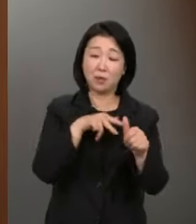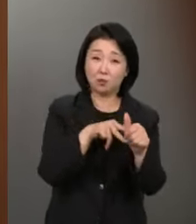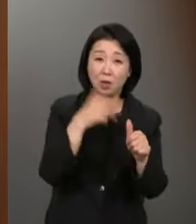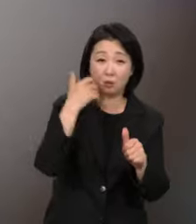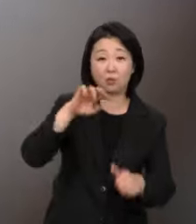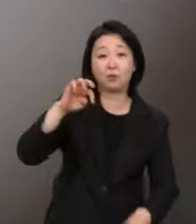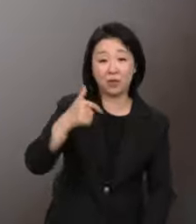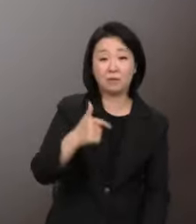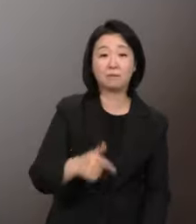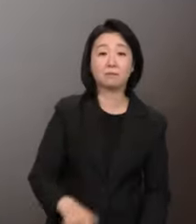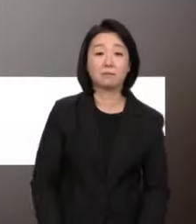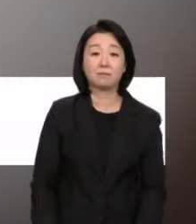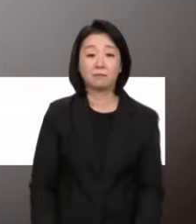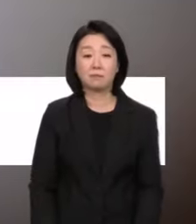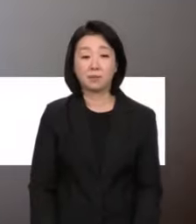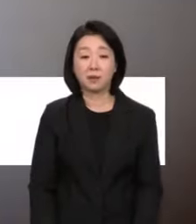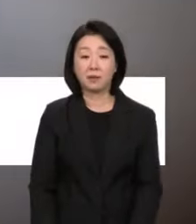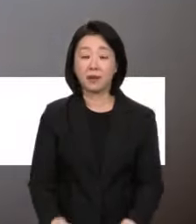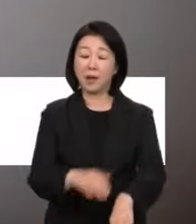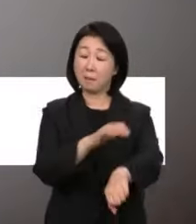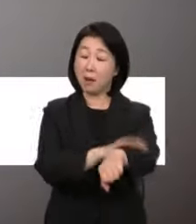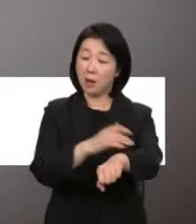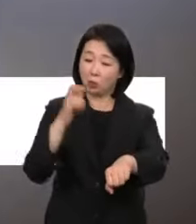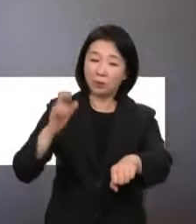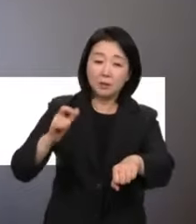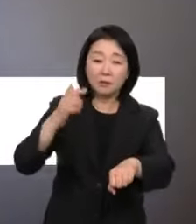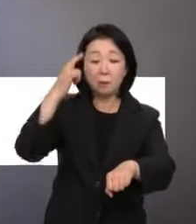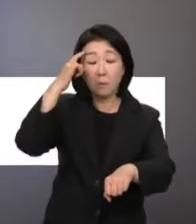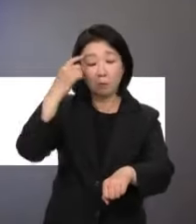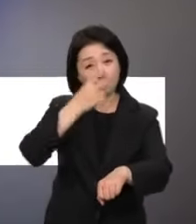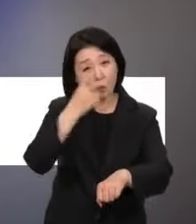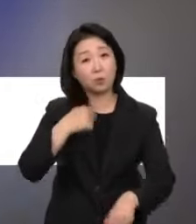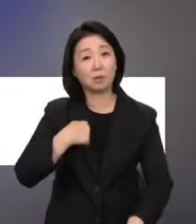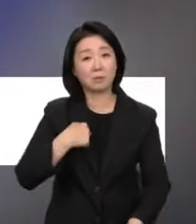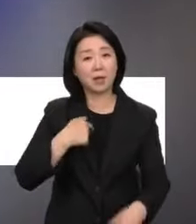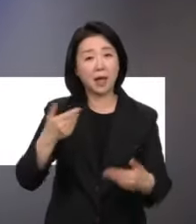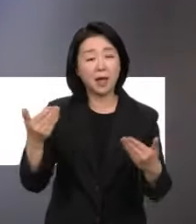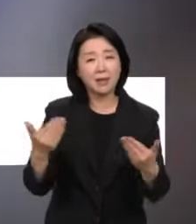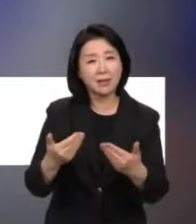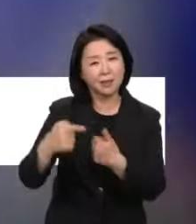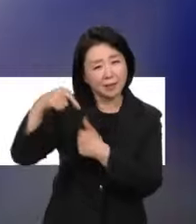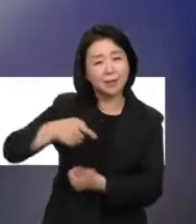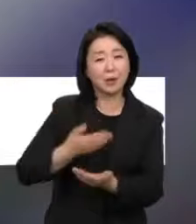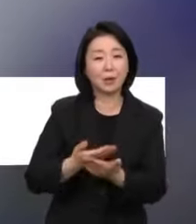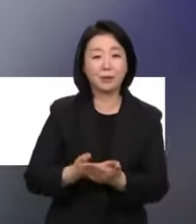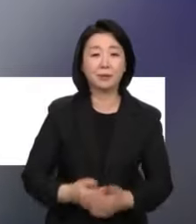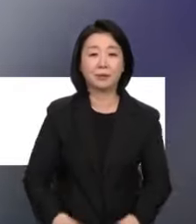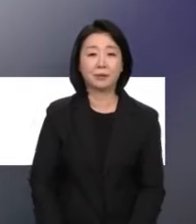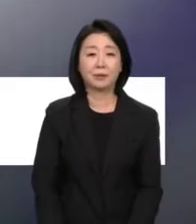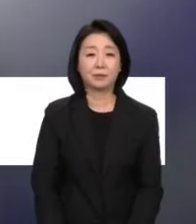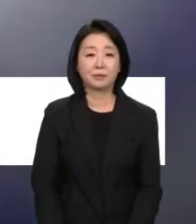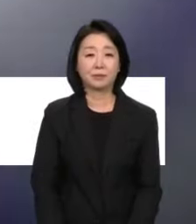후보. 팔도 튼튼하고 머리도 좋습니다. 일 좀 시켜주세요.